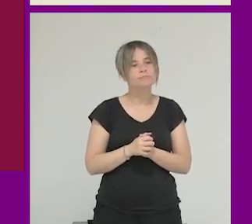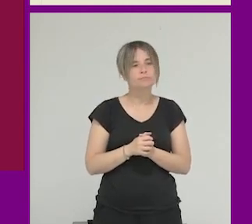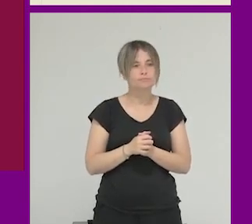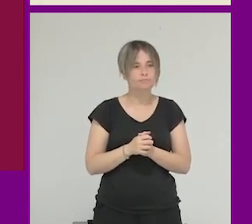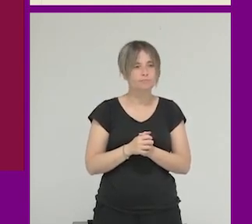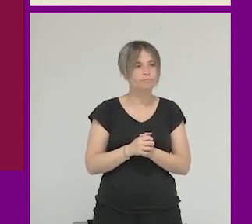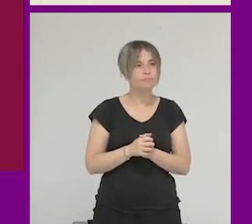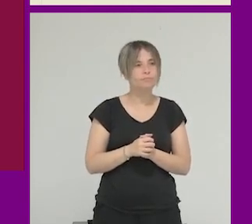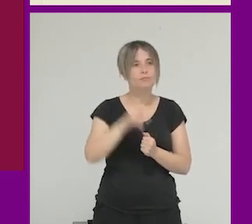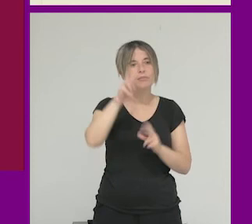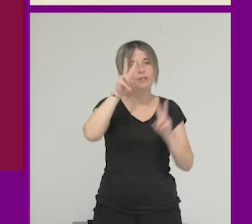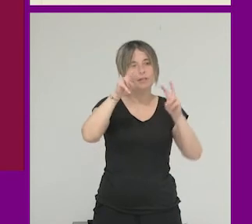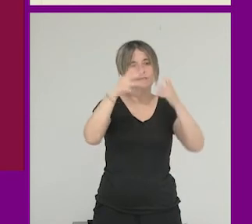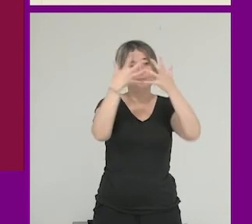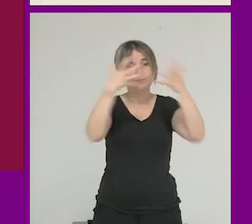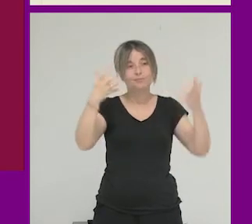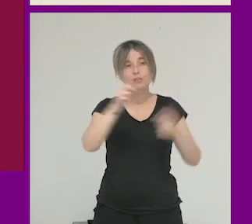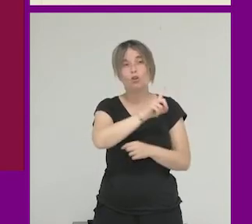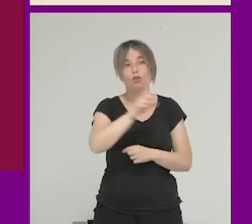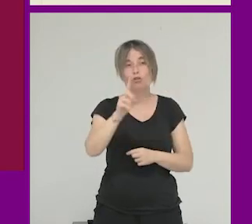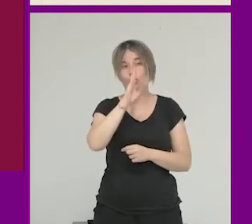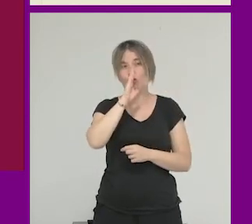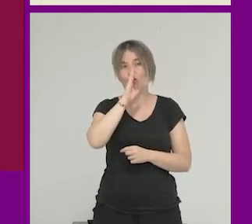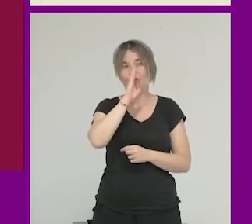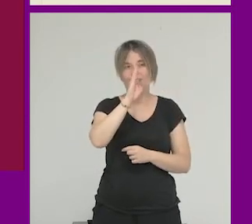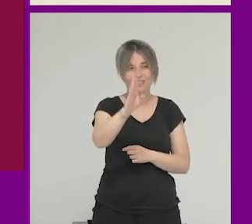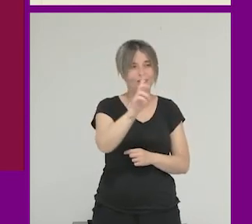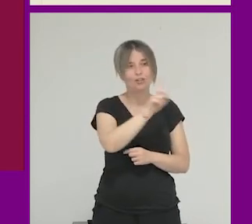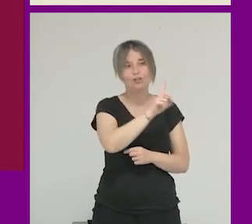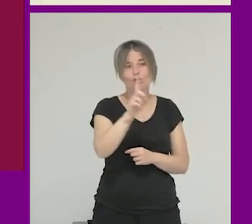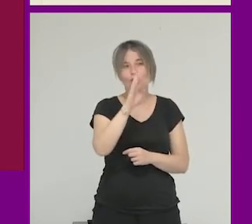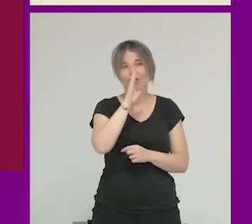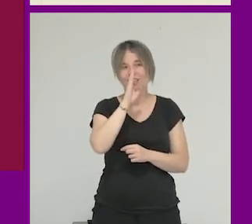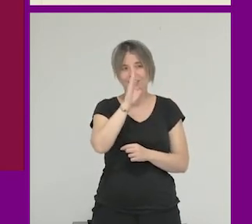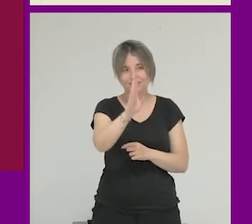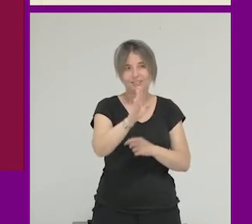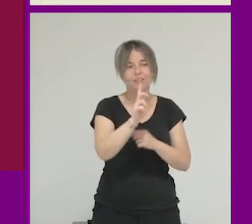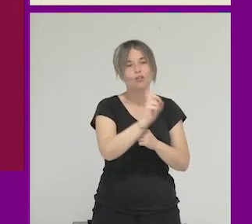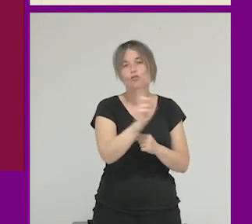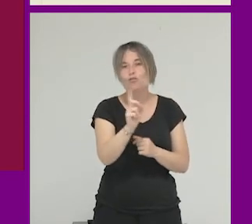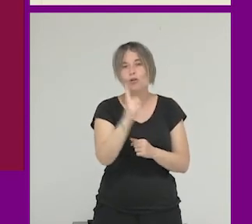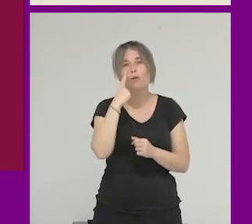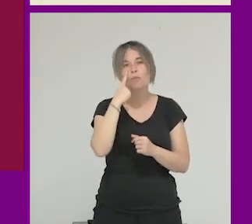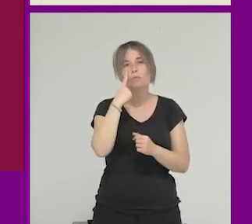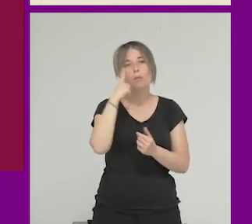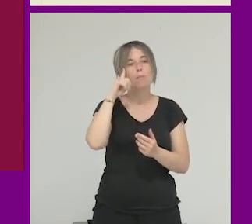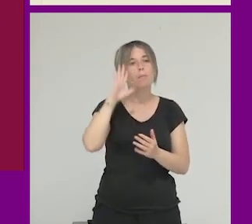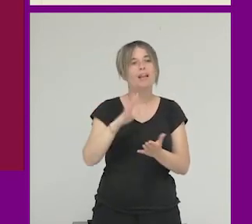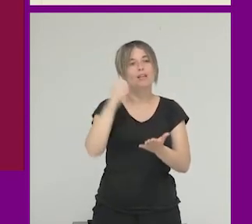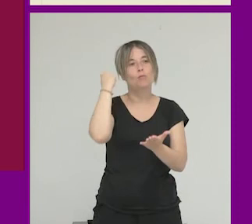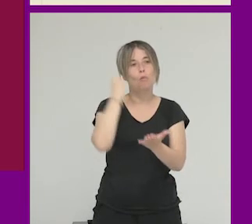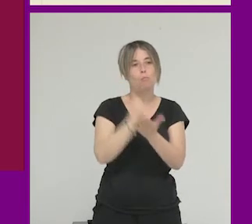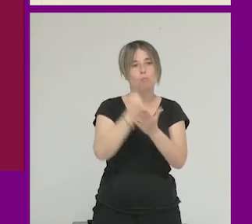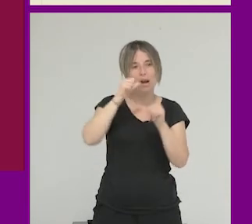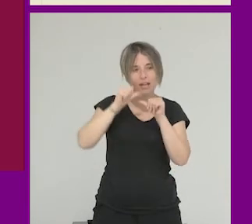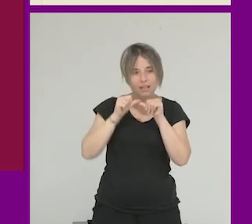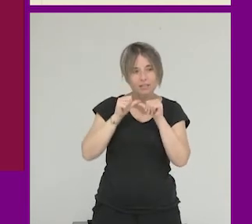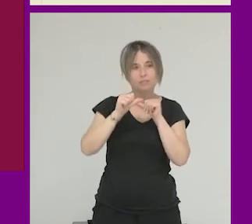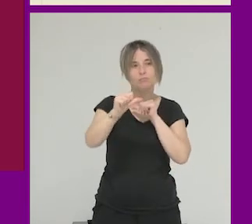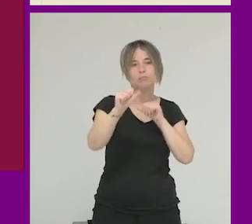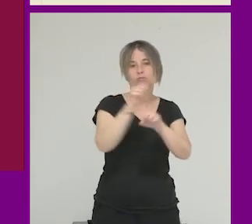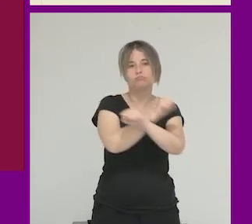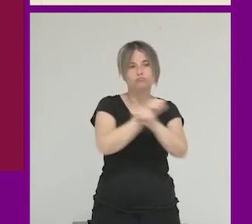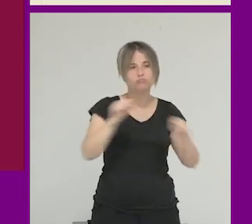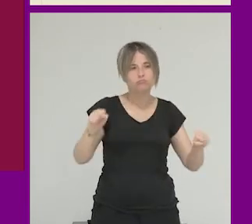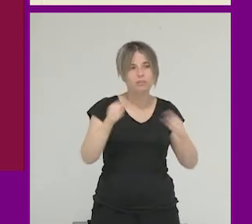ez heterosexuala, ari ez, bueno, lehenik eta behin jarri dut ez heterosexuala, markatzeko modu apurtzaile moduan, disidentzia